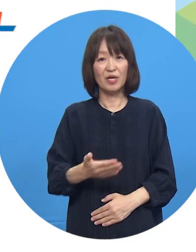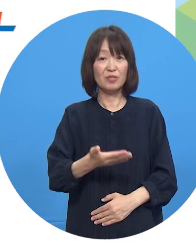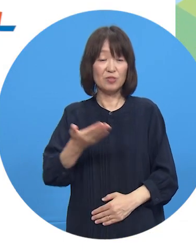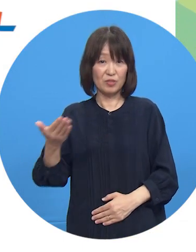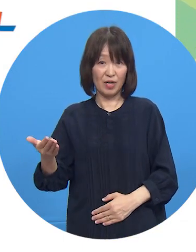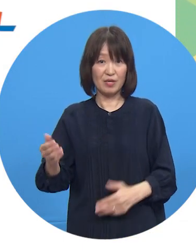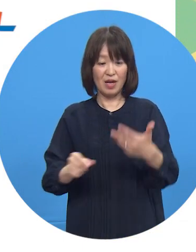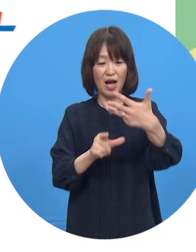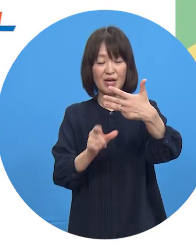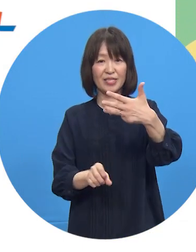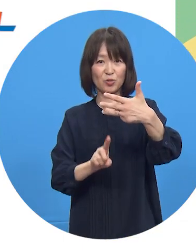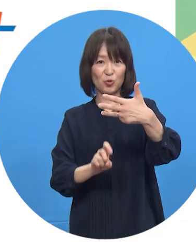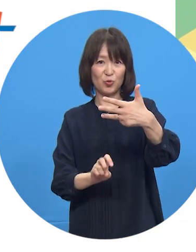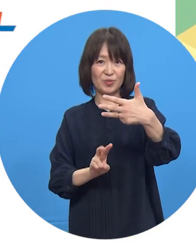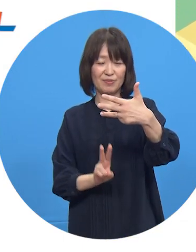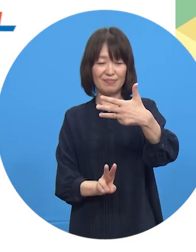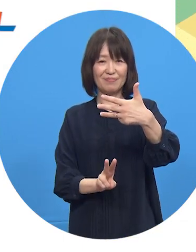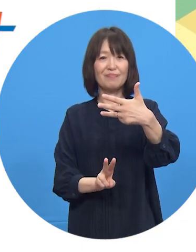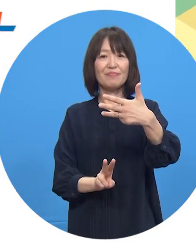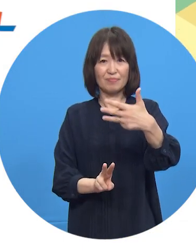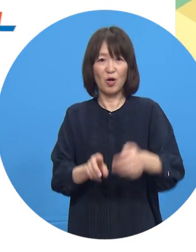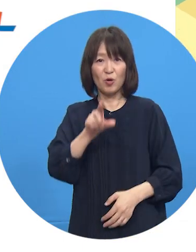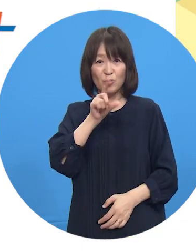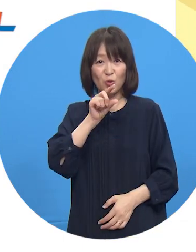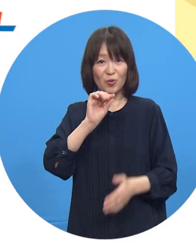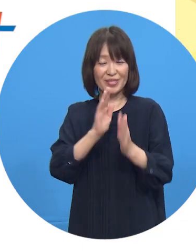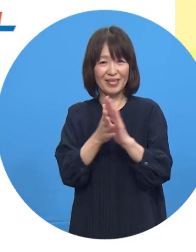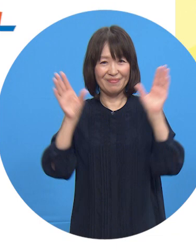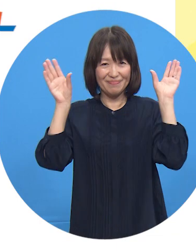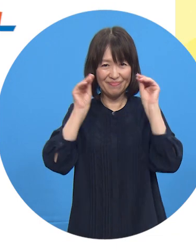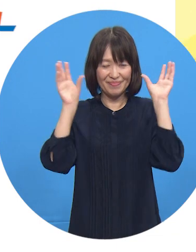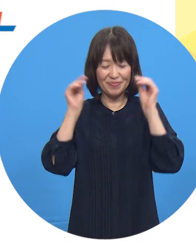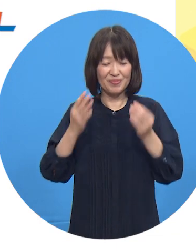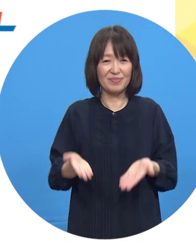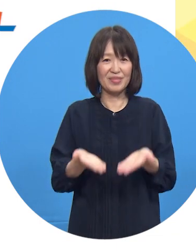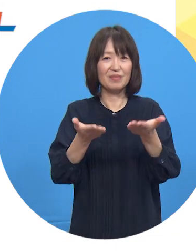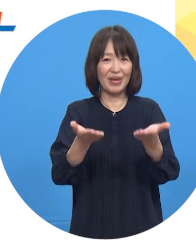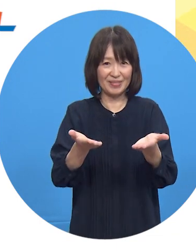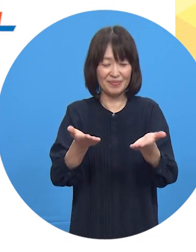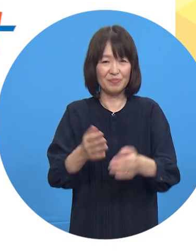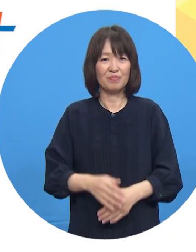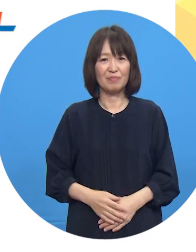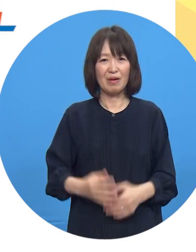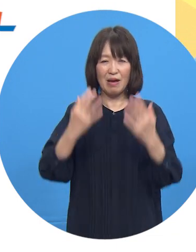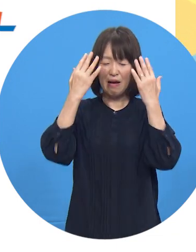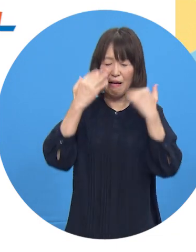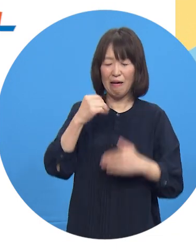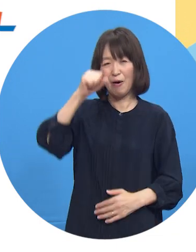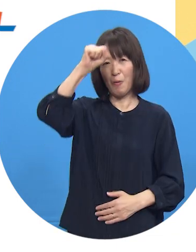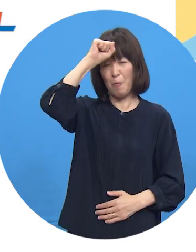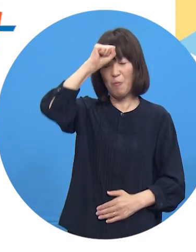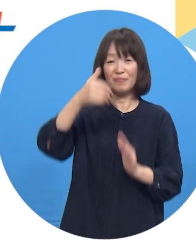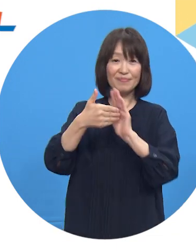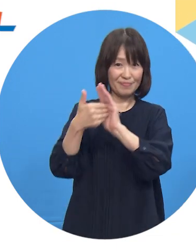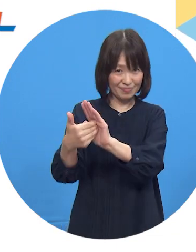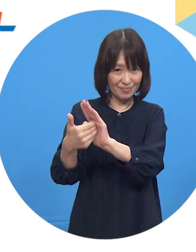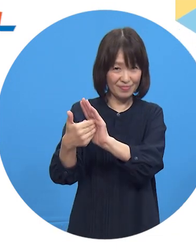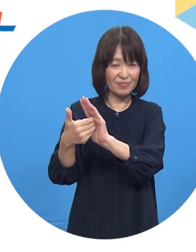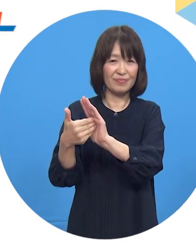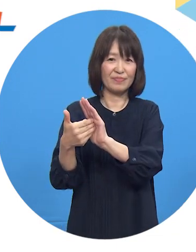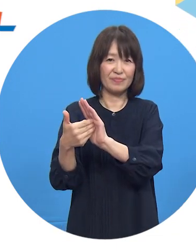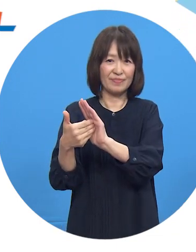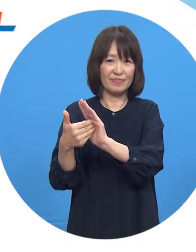次回は8月12日、鳥取県の気になるをお伝えします。熱中症には気をつけよう。